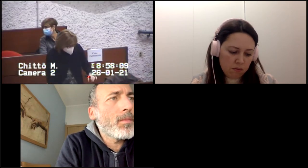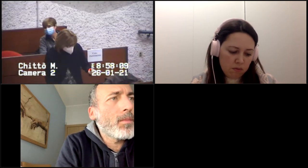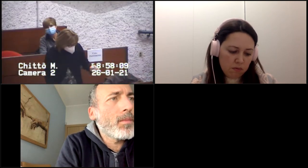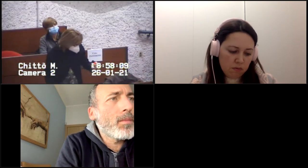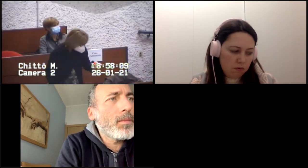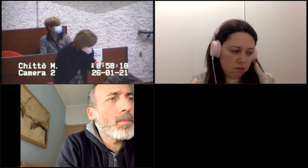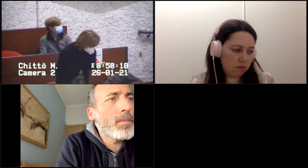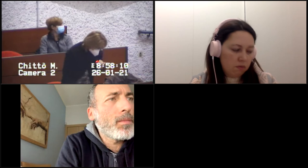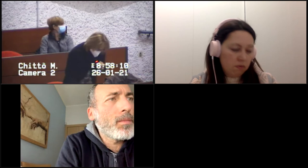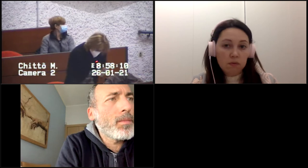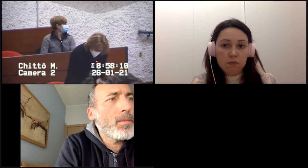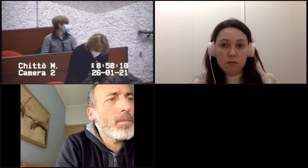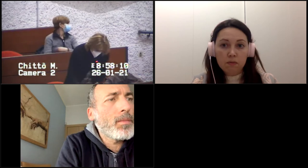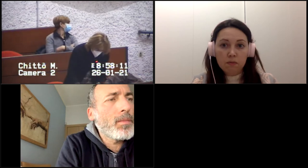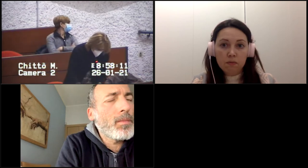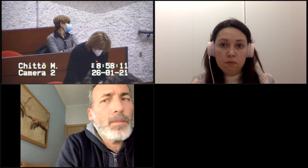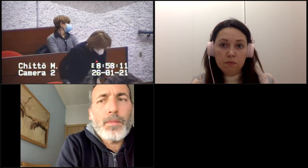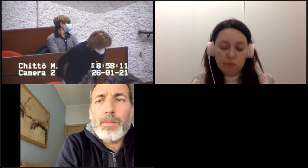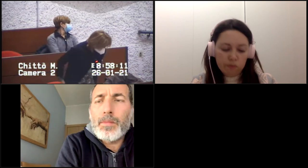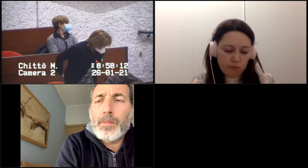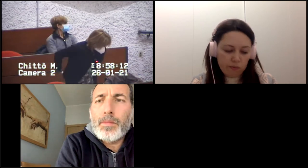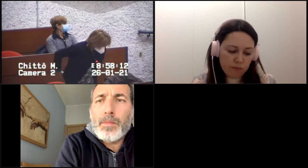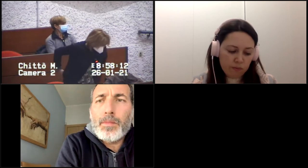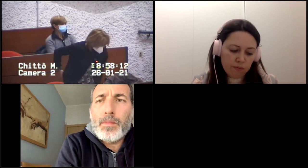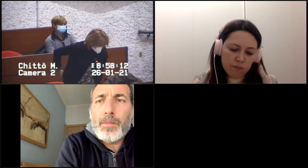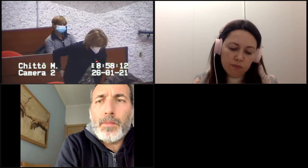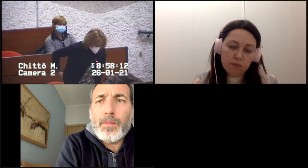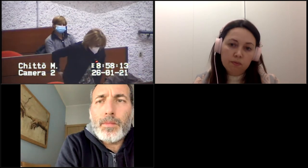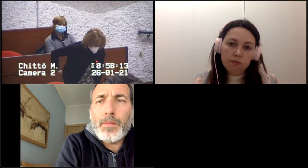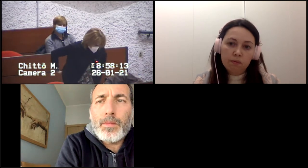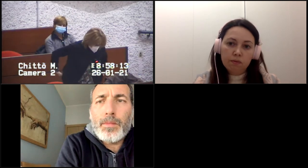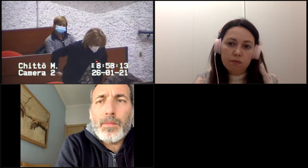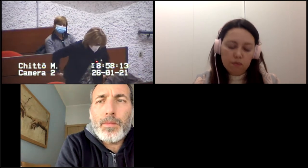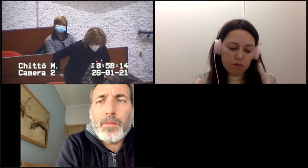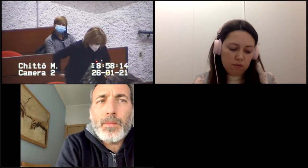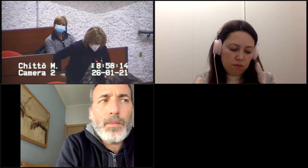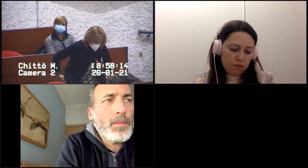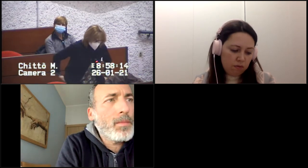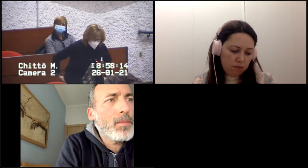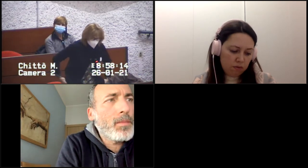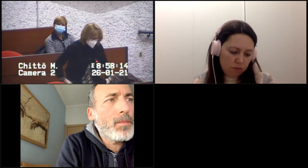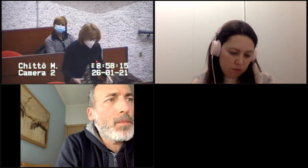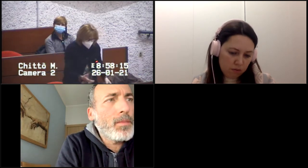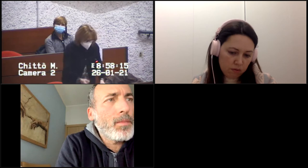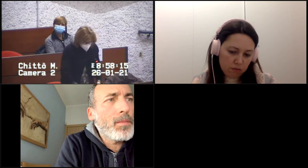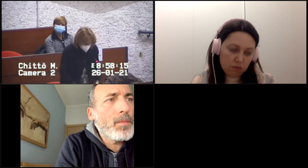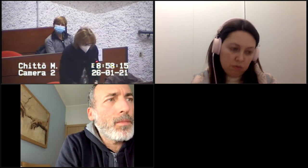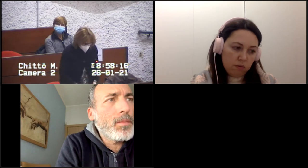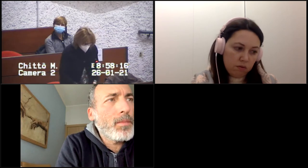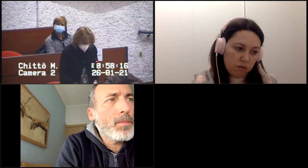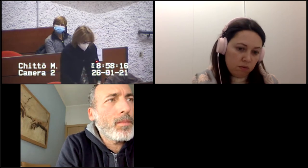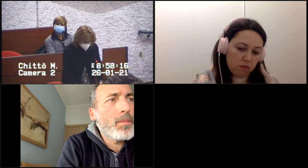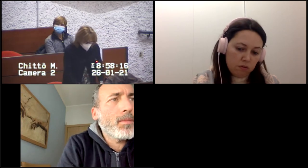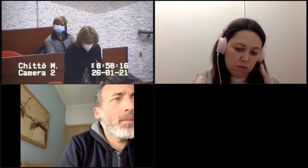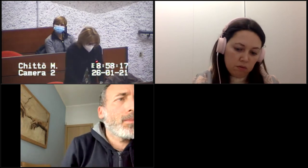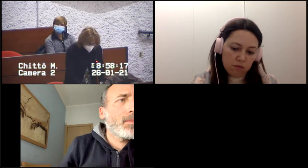Grazie Presidente. Come diceva l'assessore, le prime due delibere